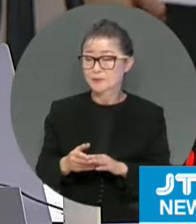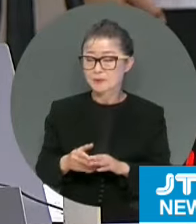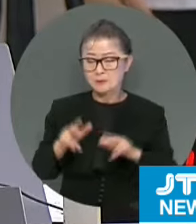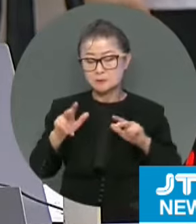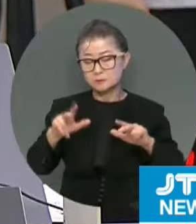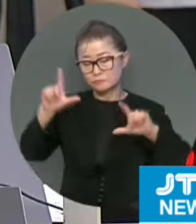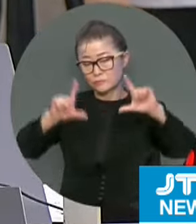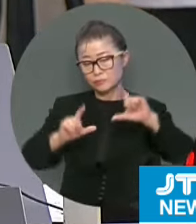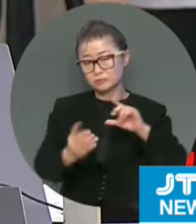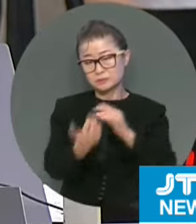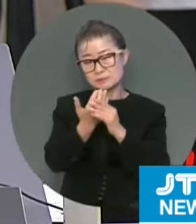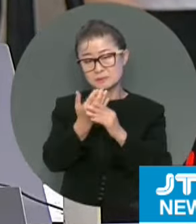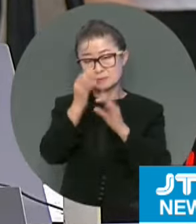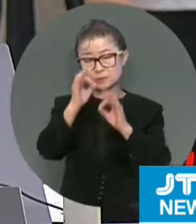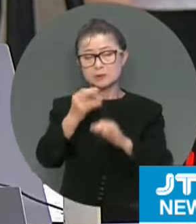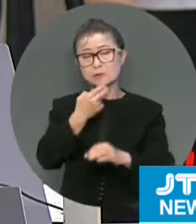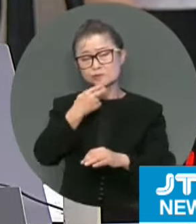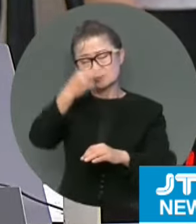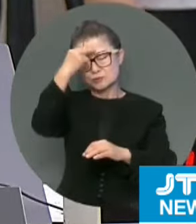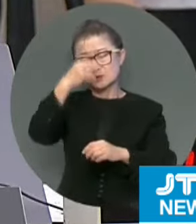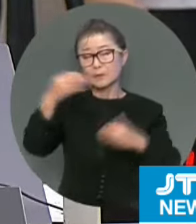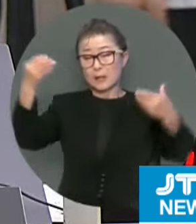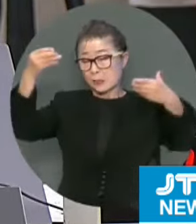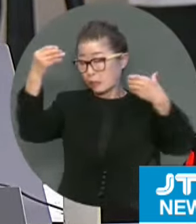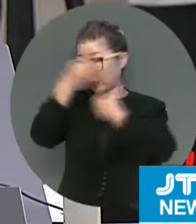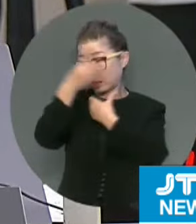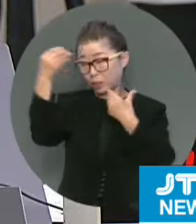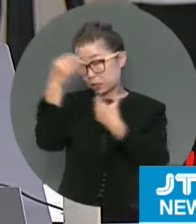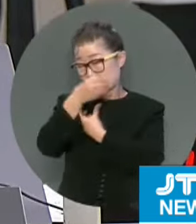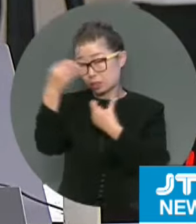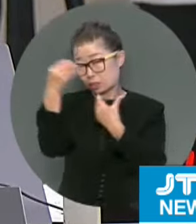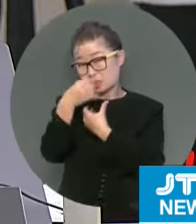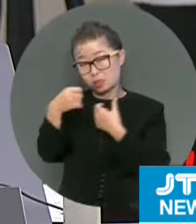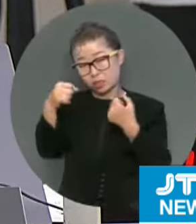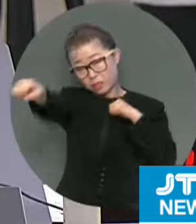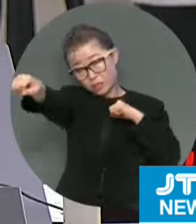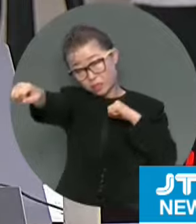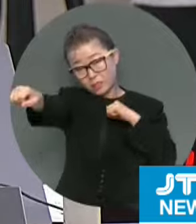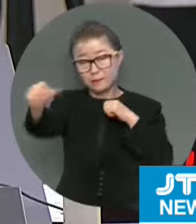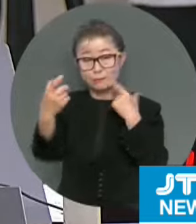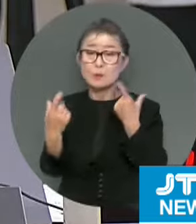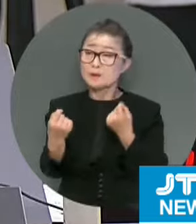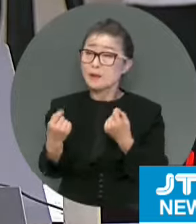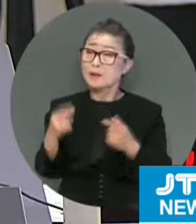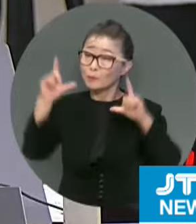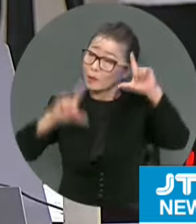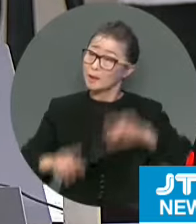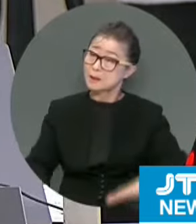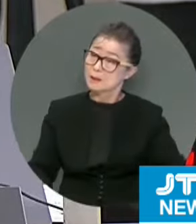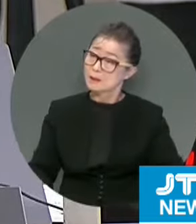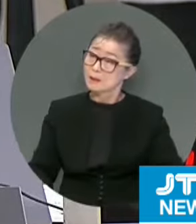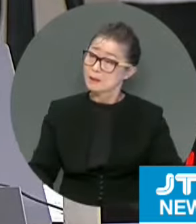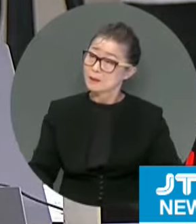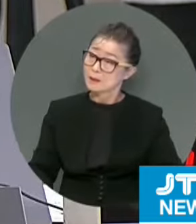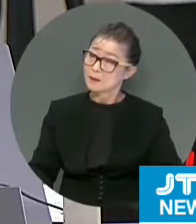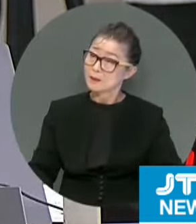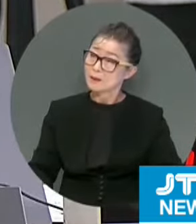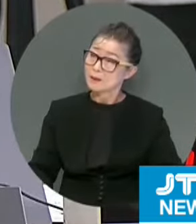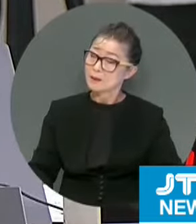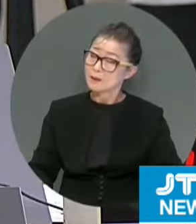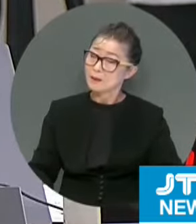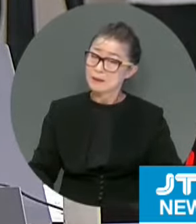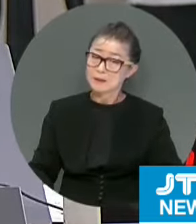되면 뭐 술이 거의 뭐 만취된 상태였을 테고 또 말을